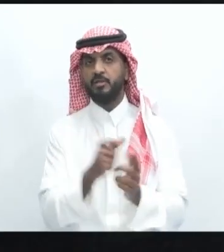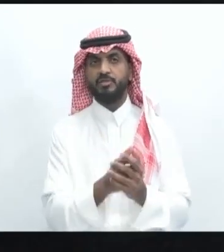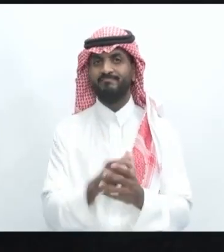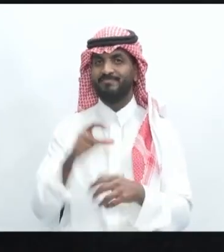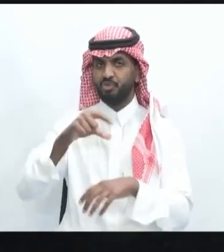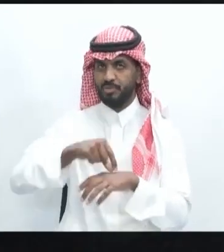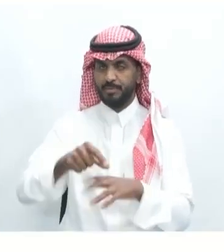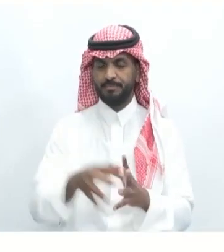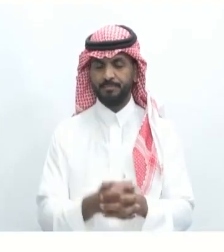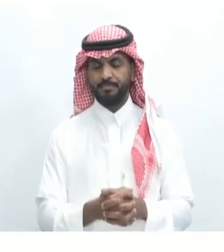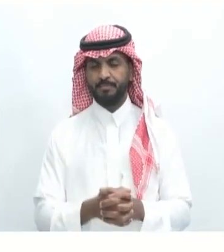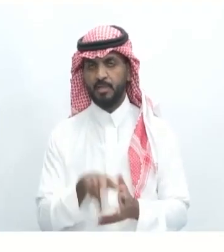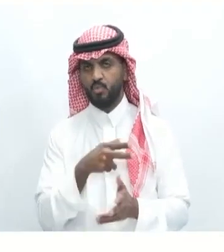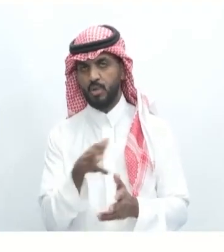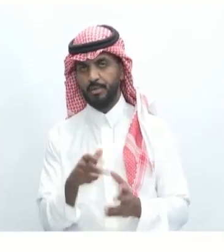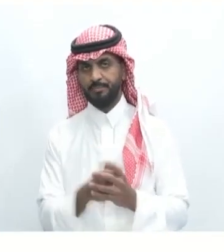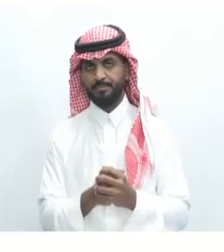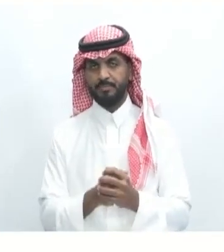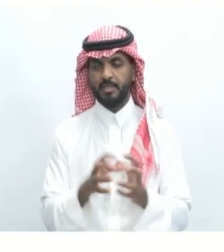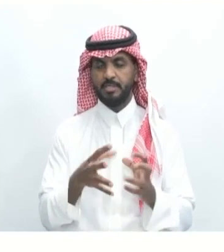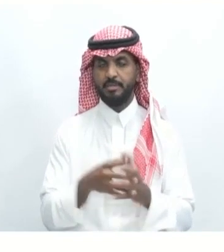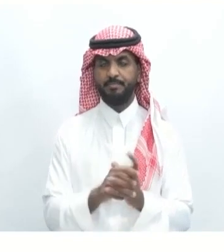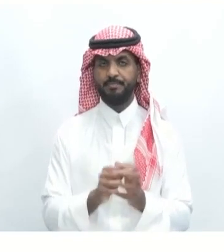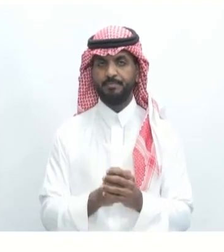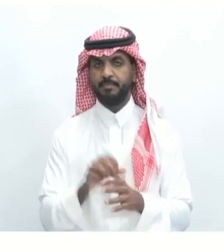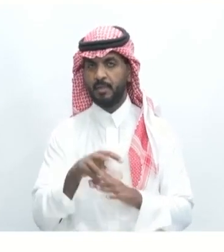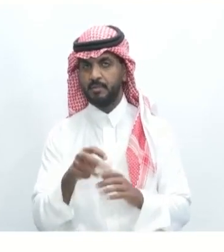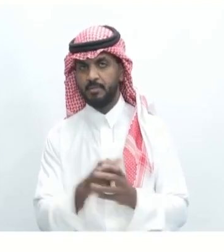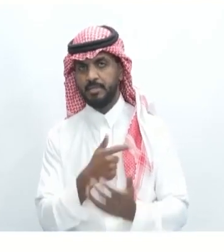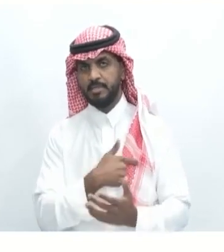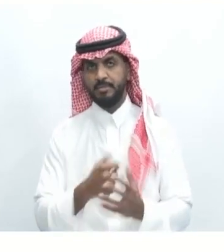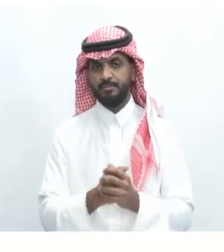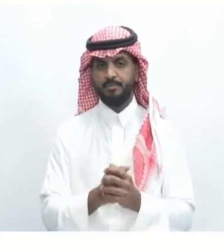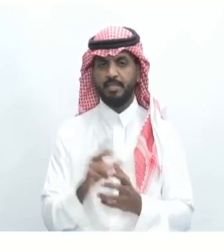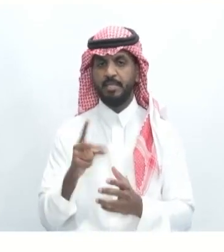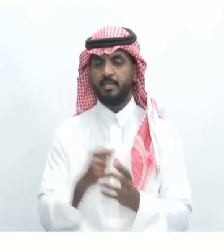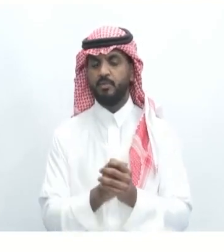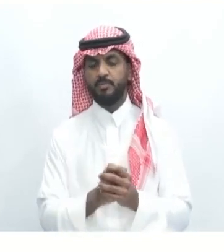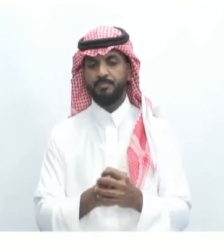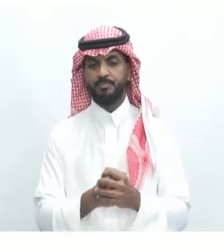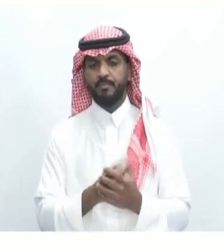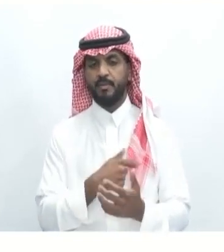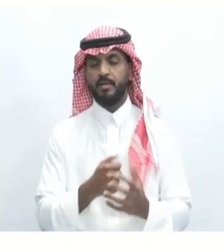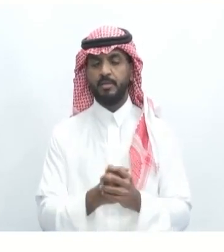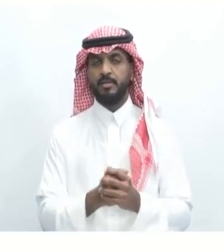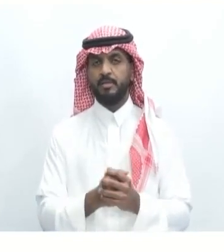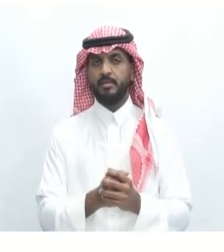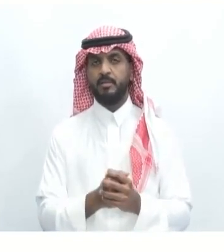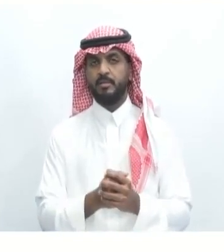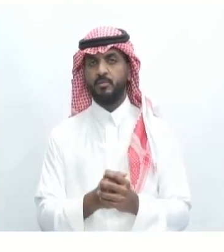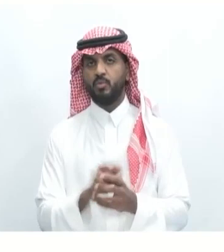تعرفنا على انواع او تقسيم الاسم من حيث التنكير والتعريف ثانيا